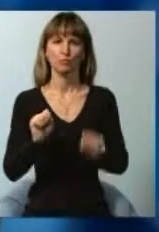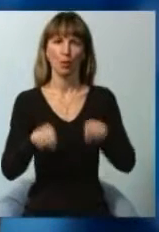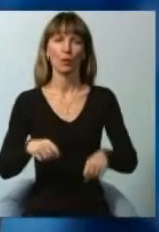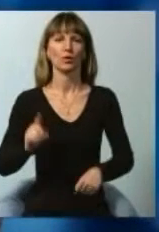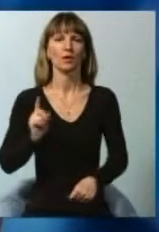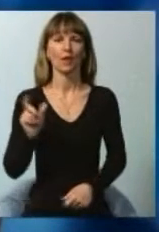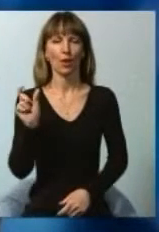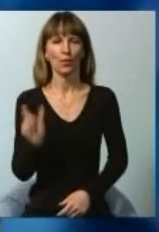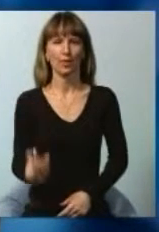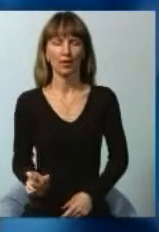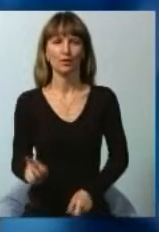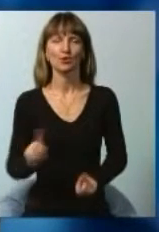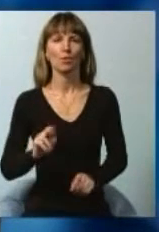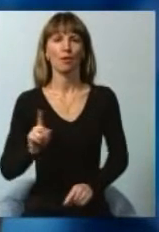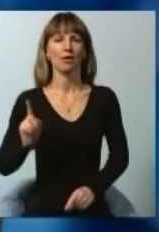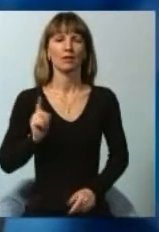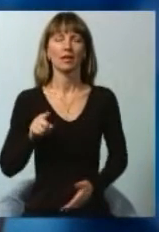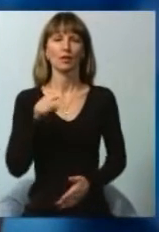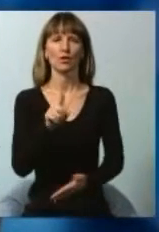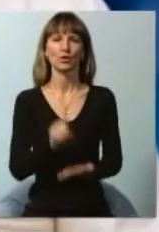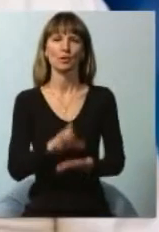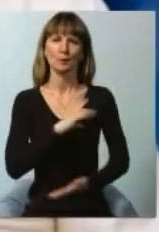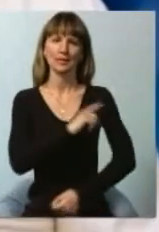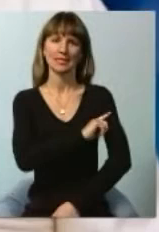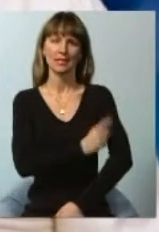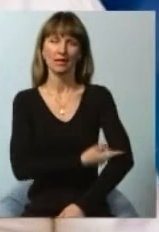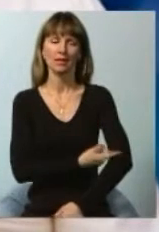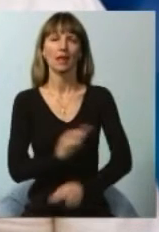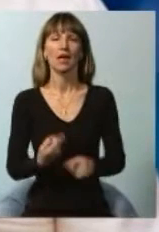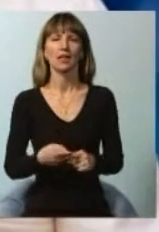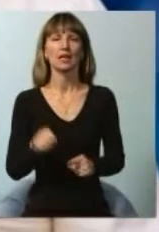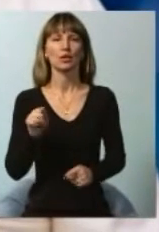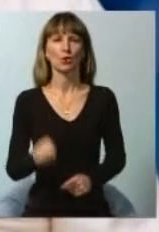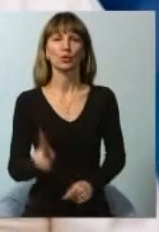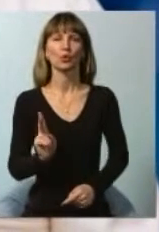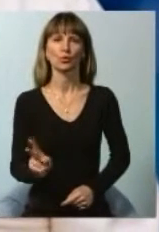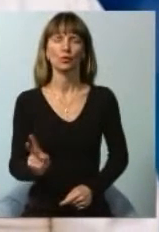людей. Чтобы охранять, они должны быть сильными. Это тот, кто